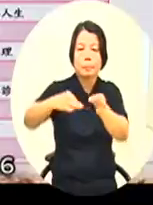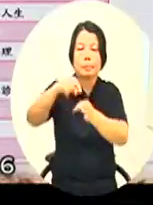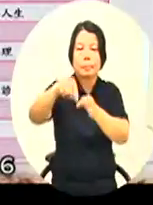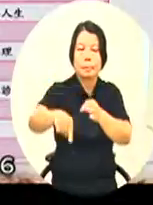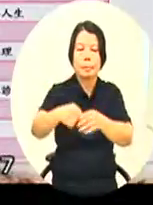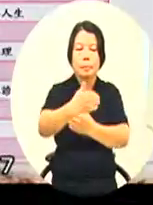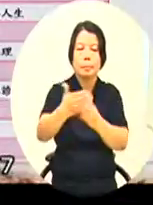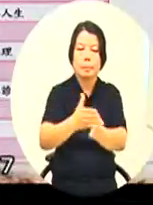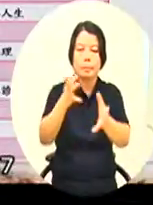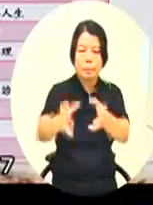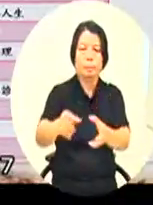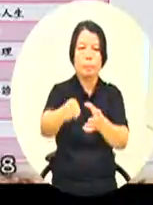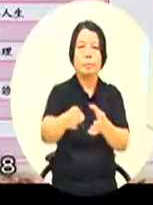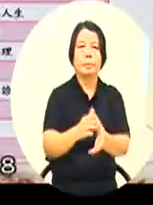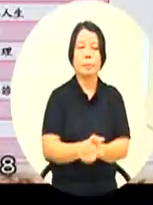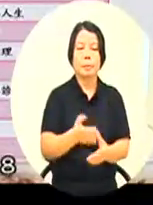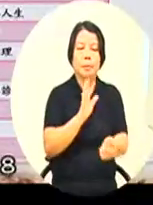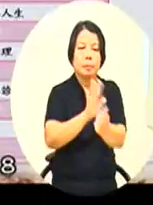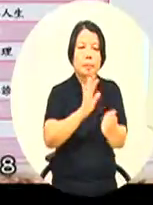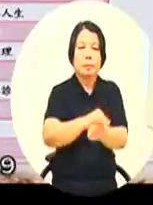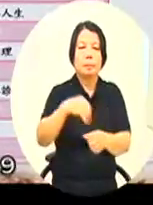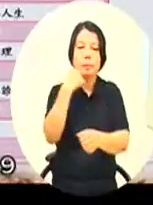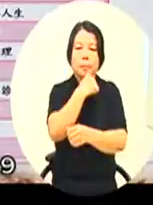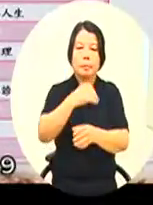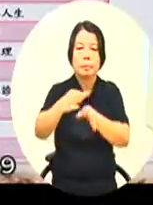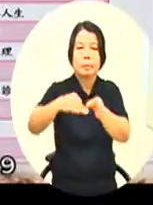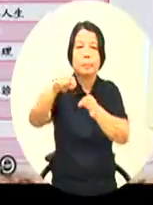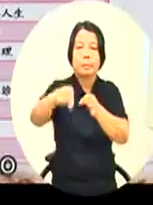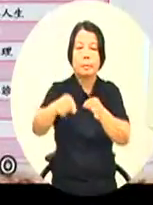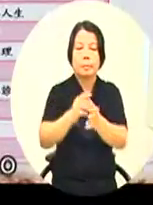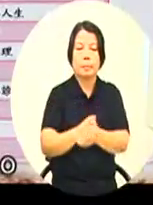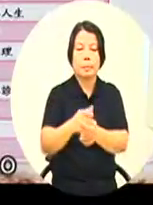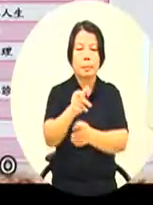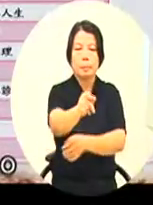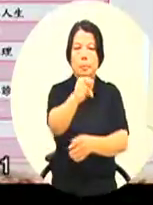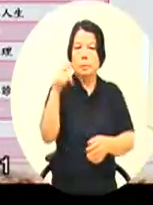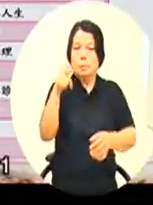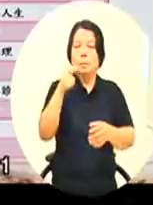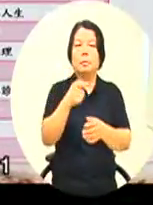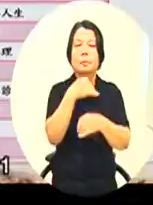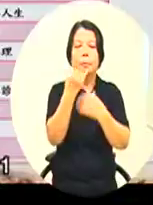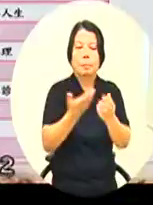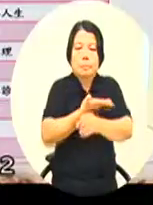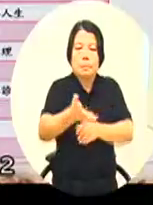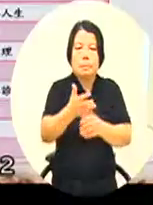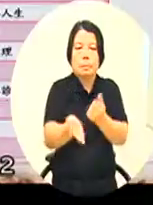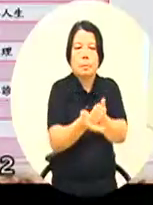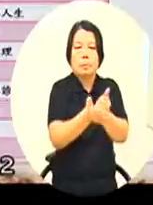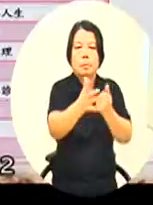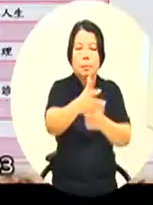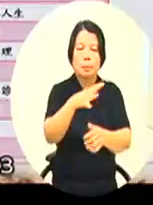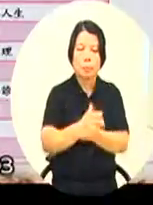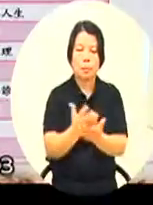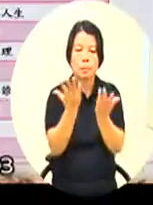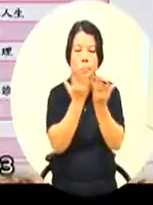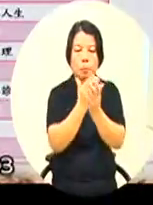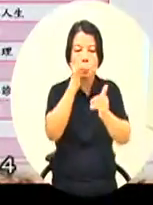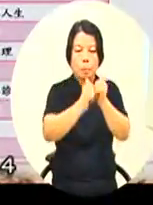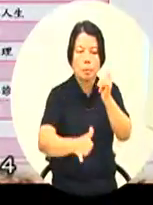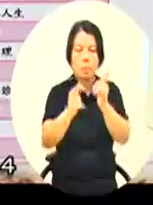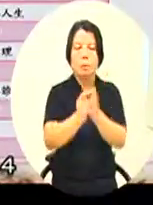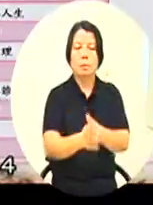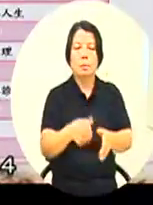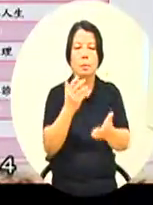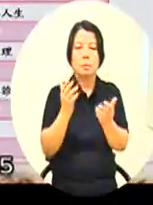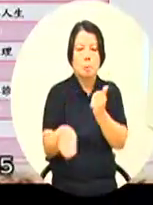级。那这个班级其实帮助了台商在远距的状况下还可以获得学历哈，获得第二专长，